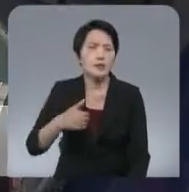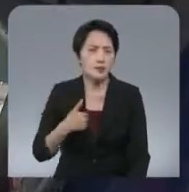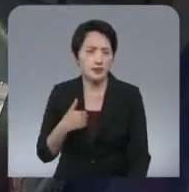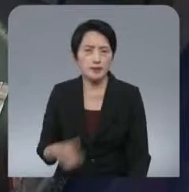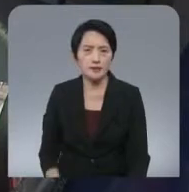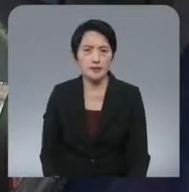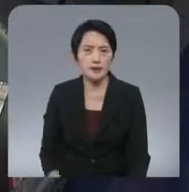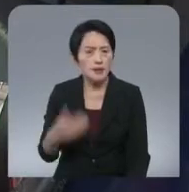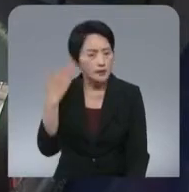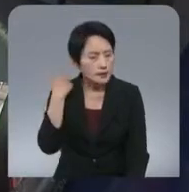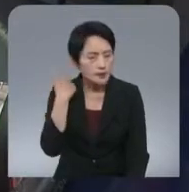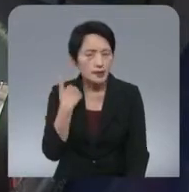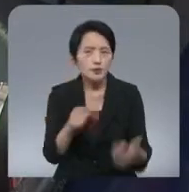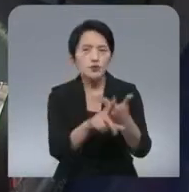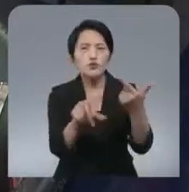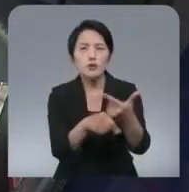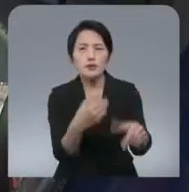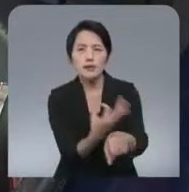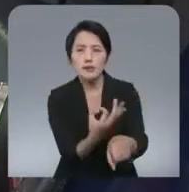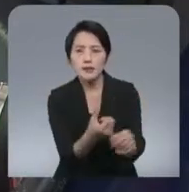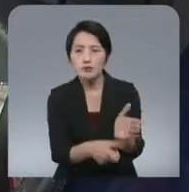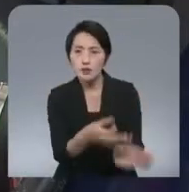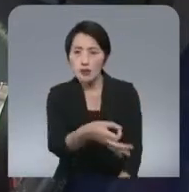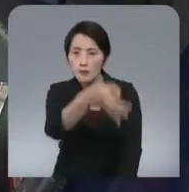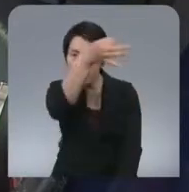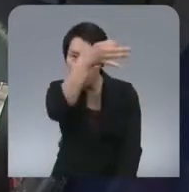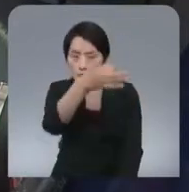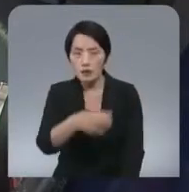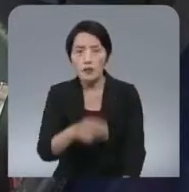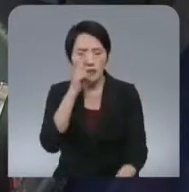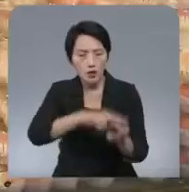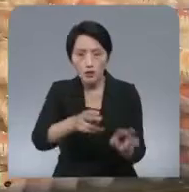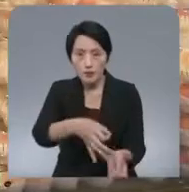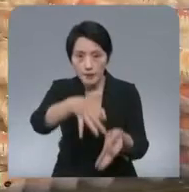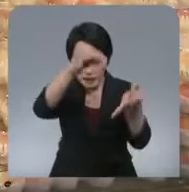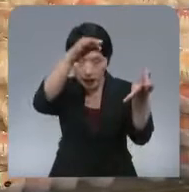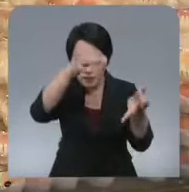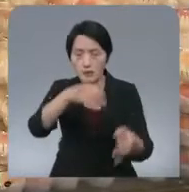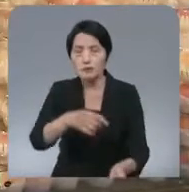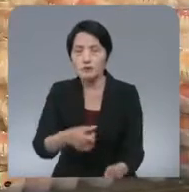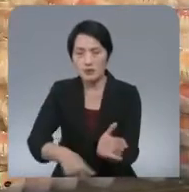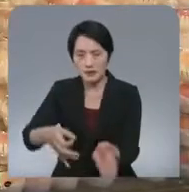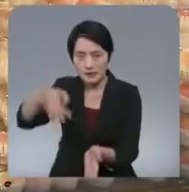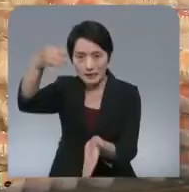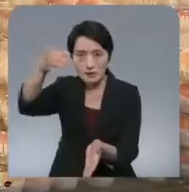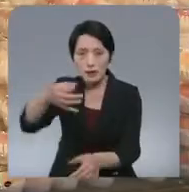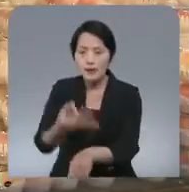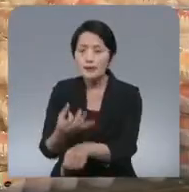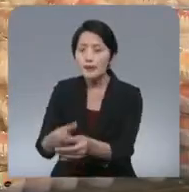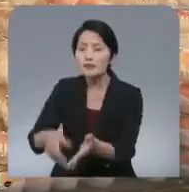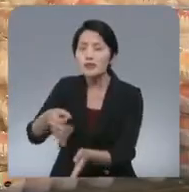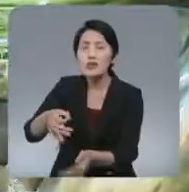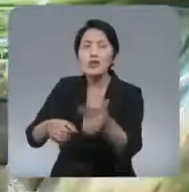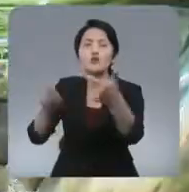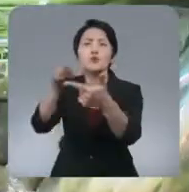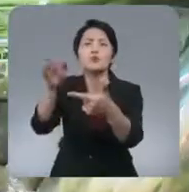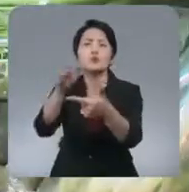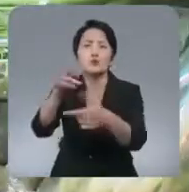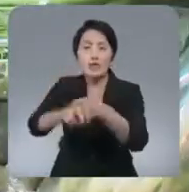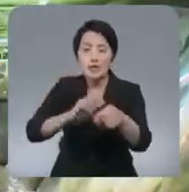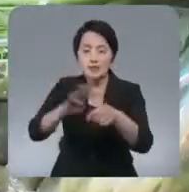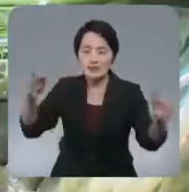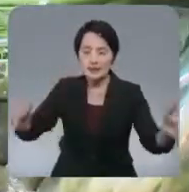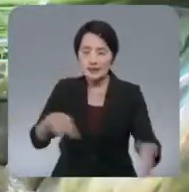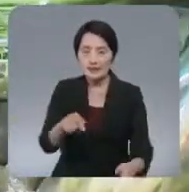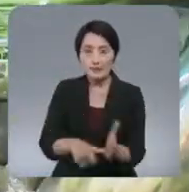giải thích mặc dù rủi ro nền kinh tế đi xuống vẫn ở mức cao nhưng việc đối phó một cách Chủ động là điều quan trọng hơn để ngăn chặn tình trạng vật giá leo thang